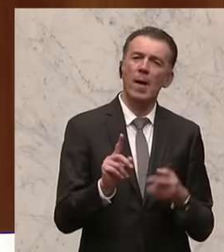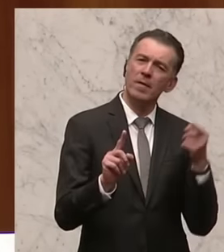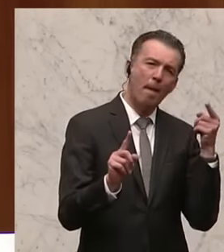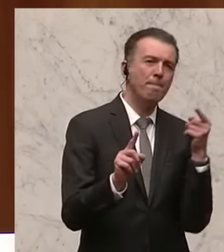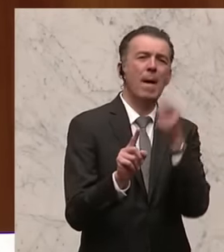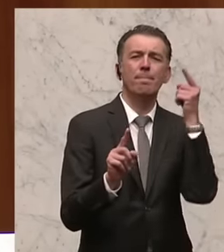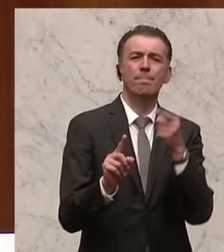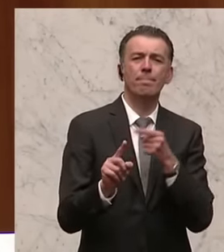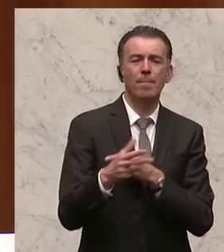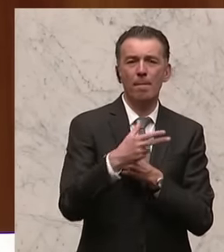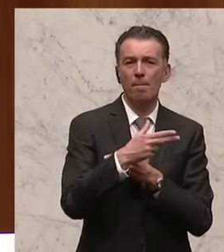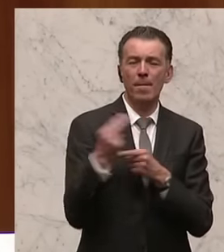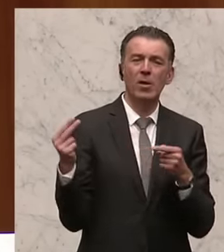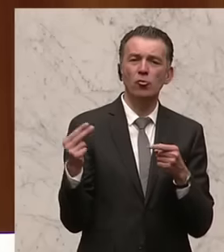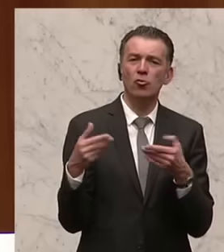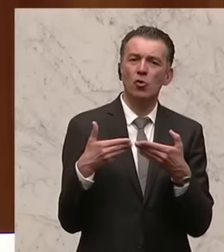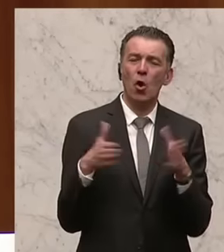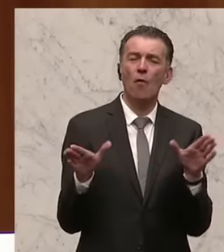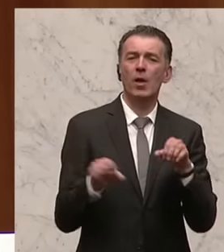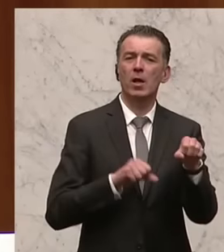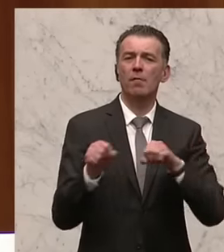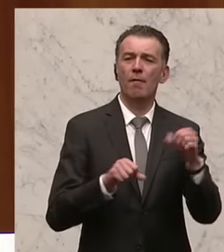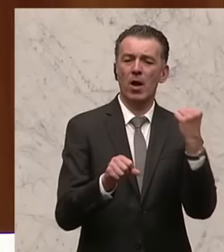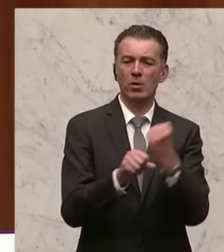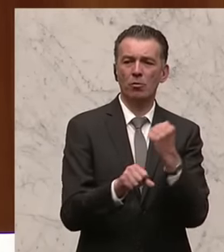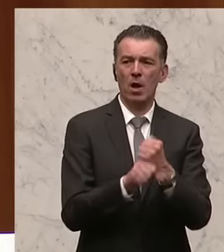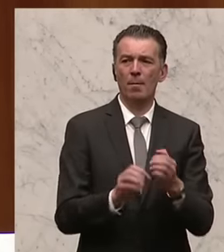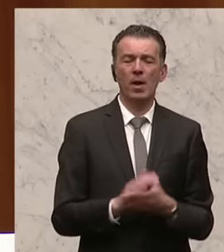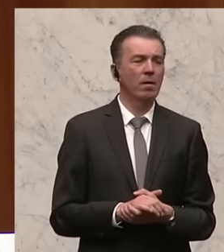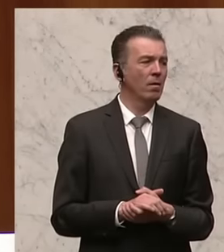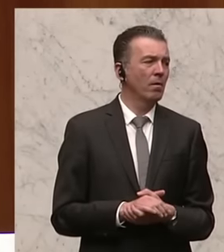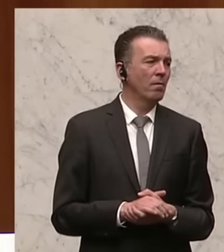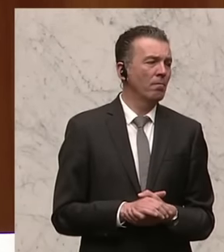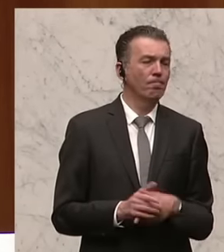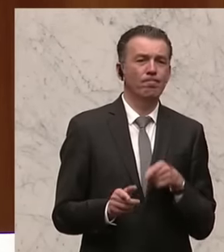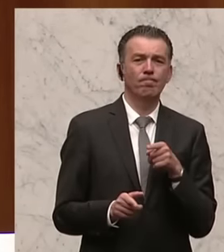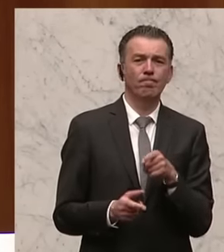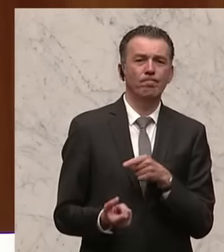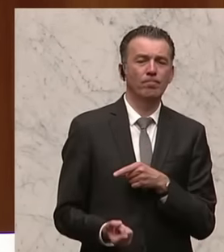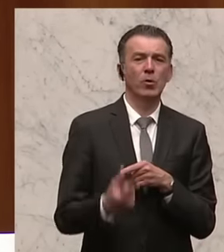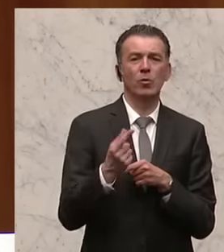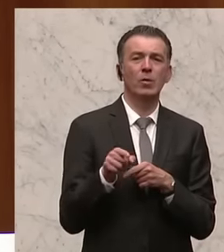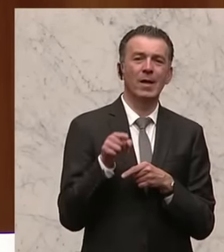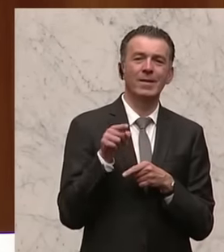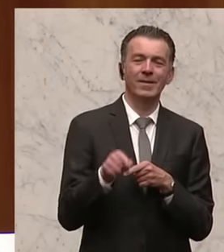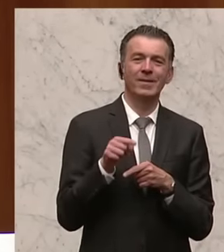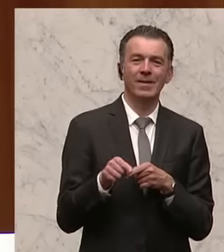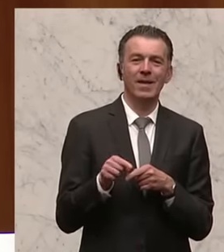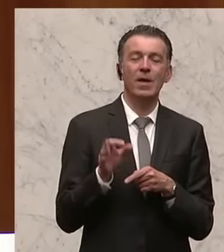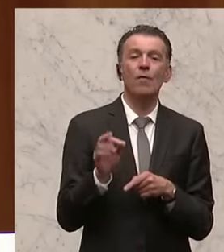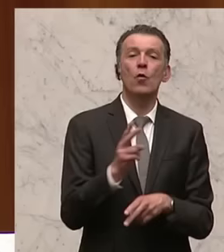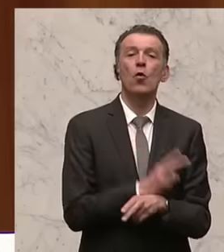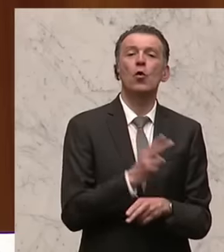zu bringen, die Menschen, die in der öffentlichen Verwaltung arbeiten, stehen hier für etwas ganz Besonderes, denn sie sind die Visitenkarte